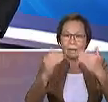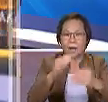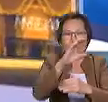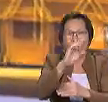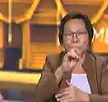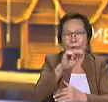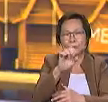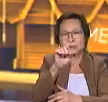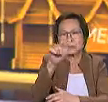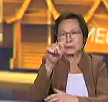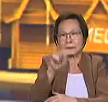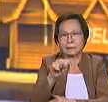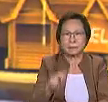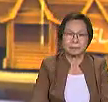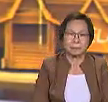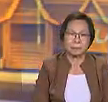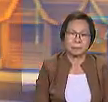counted in the hai hai